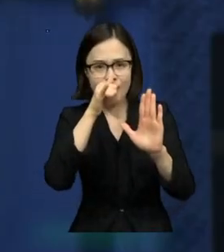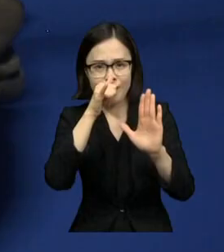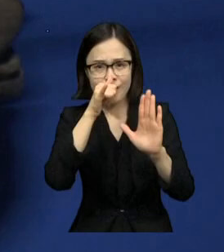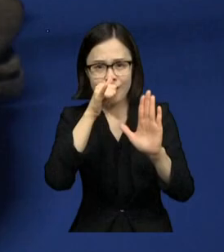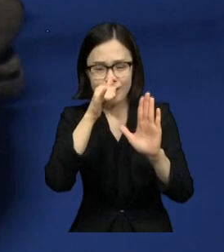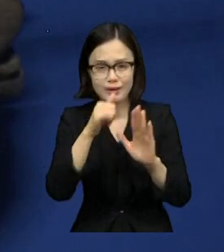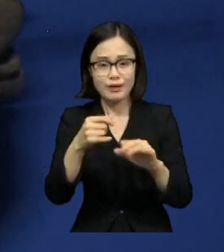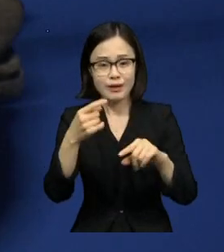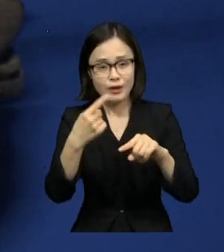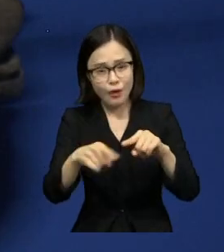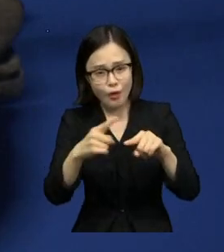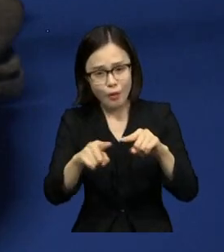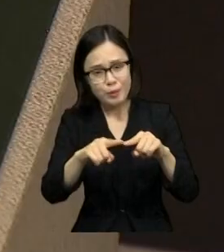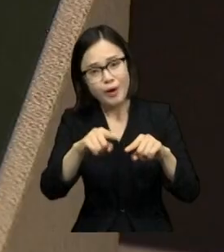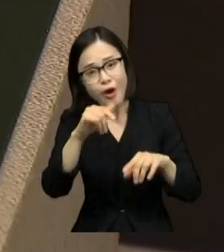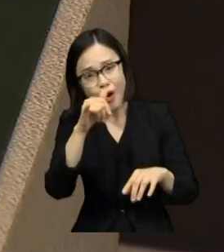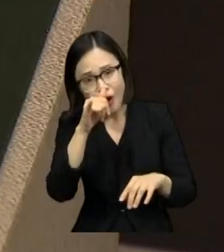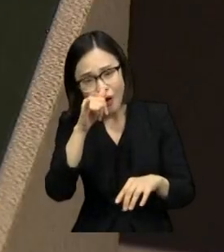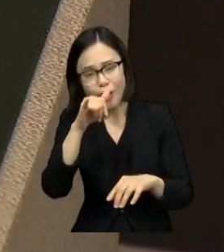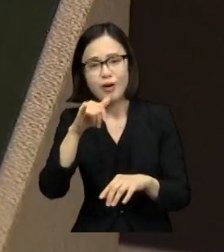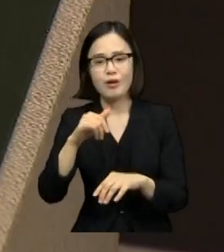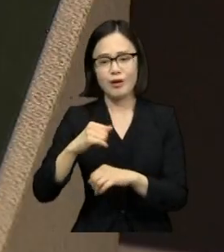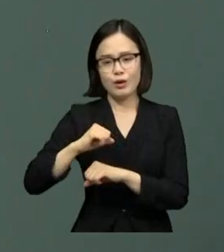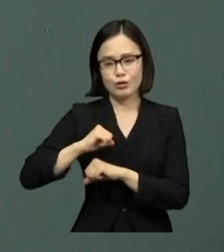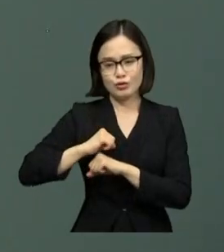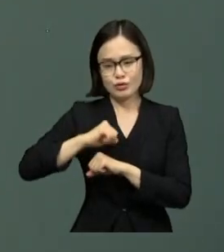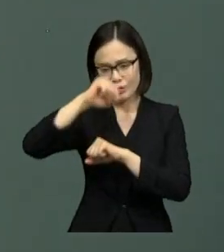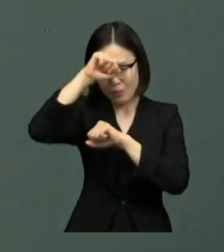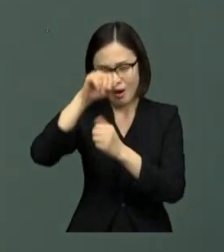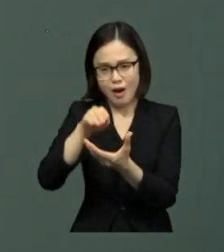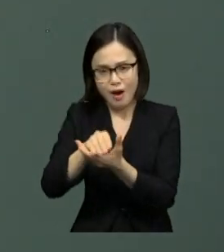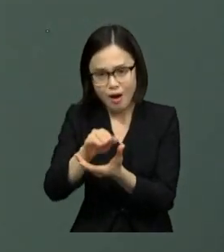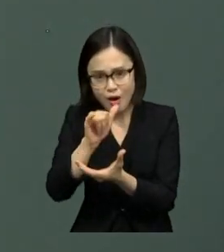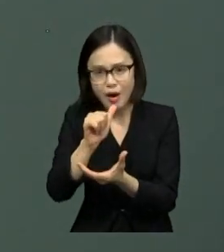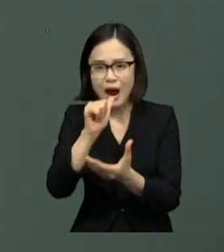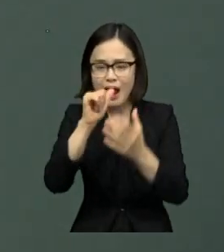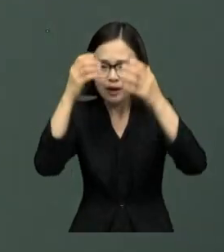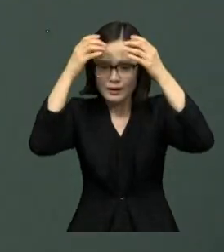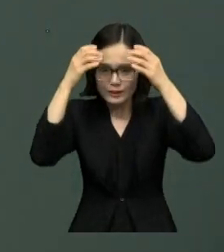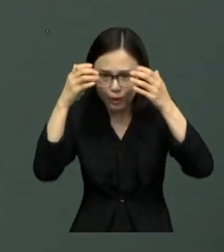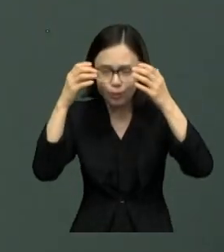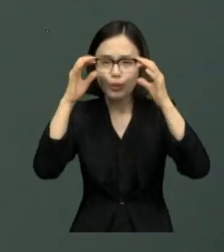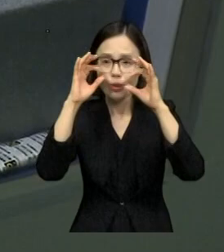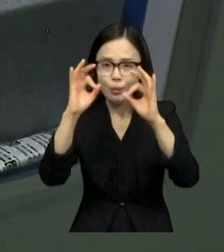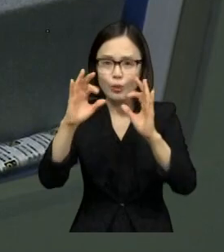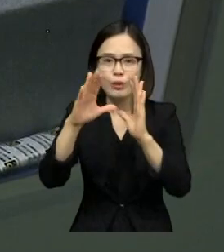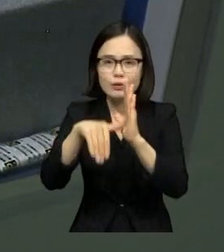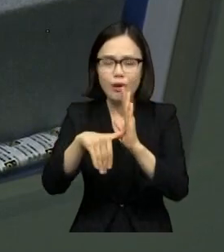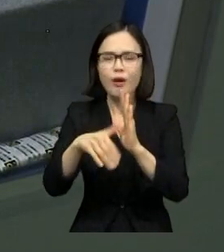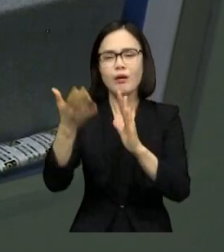쓴 대검과 해진 군화, 구멍 뚫린 철모에서 비장함과 숙연함이 묻어납니다.